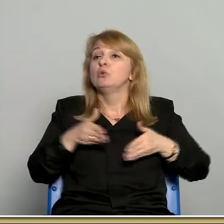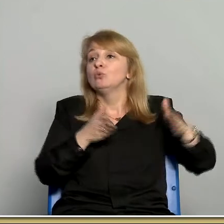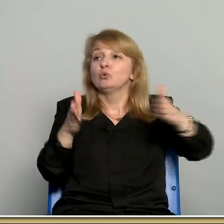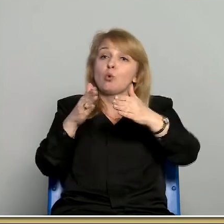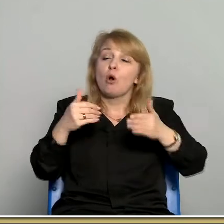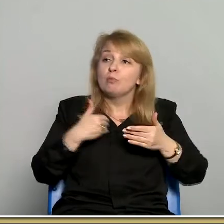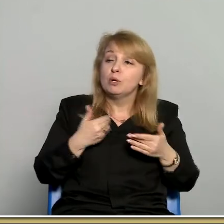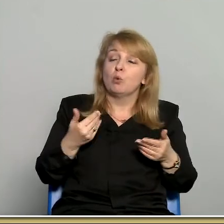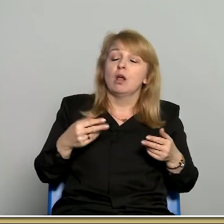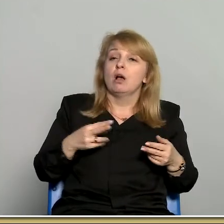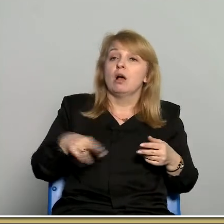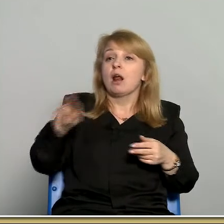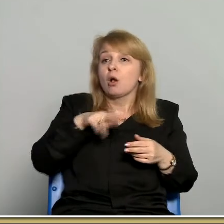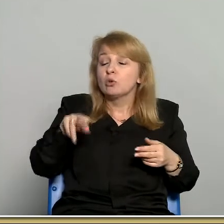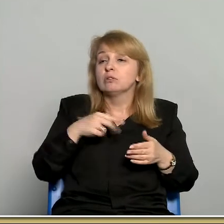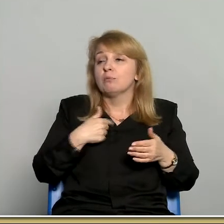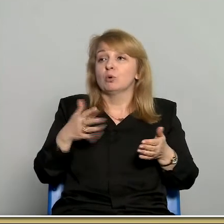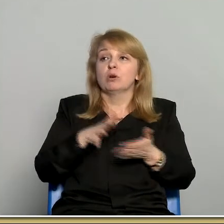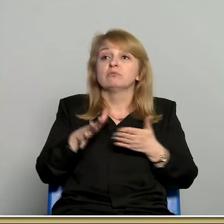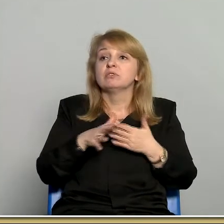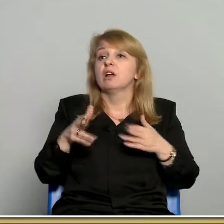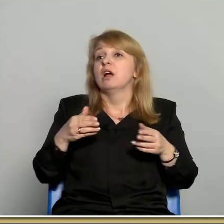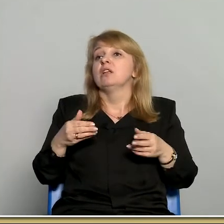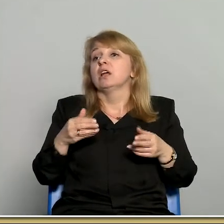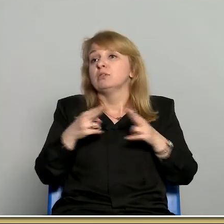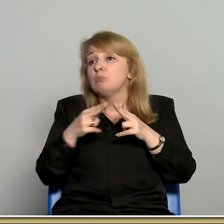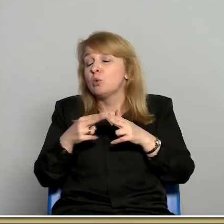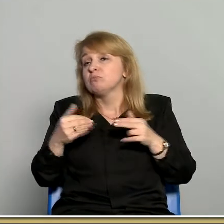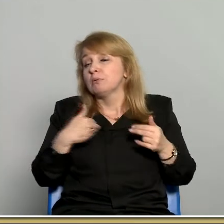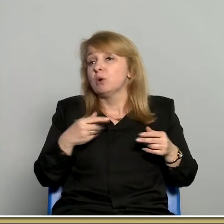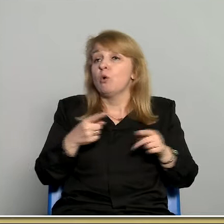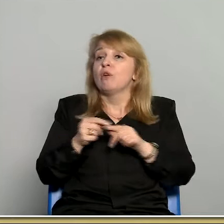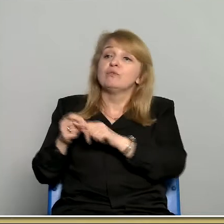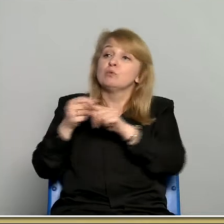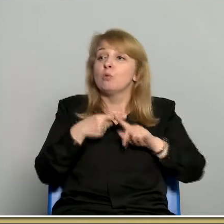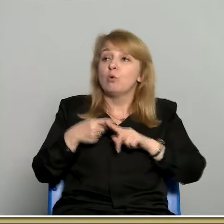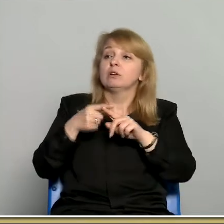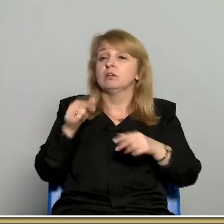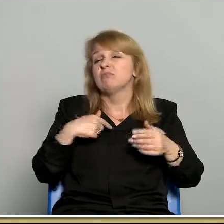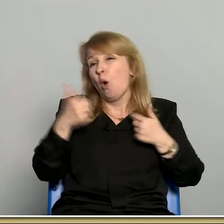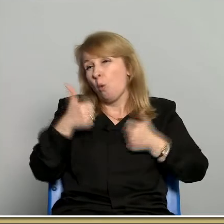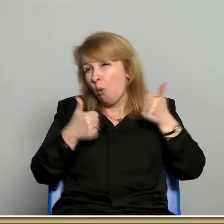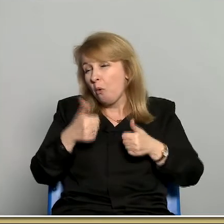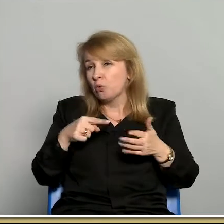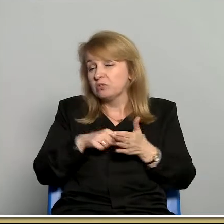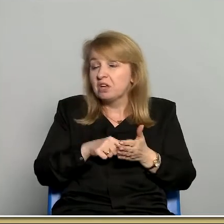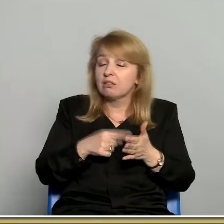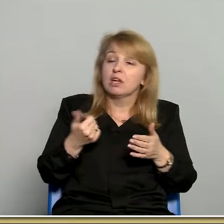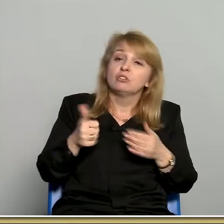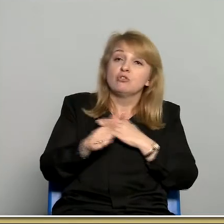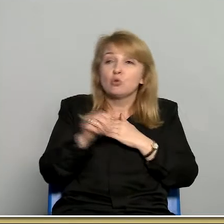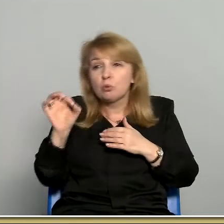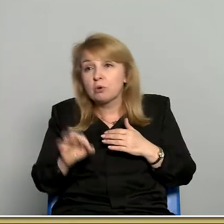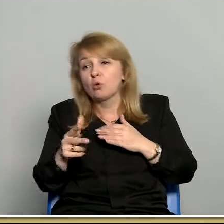powiatowymi doszło. Należy, wydaje mi się, zastanowić się, czy rzeczywiście ten konkurs ogłaszać przy pełnym 80